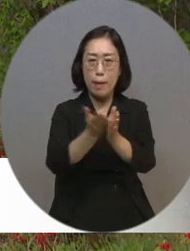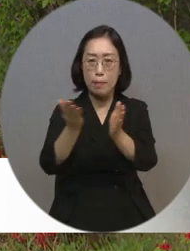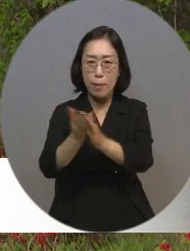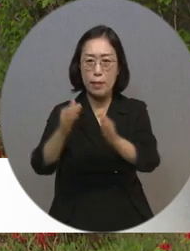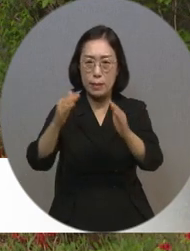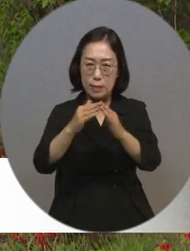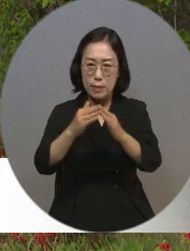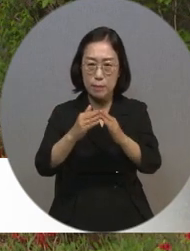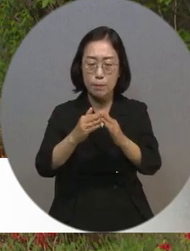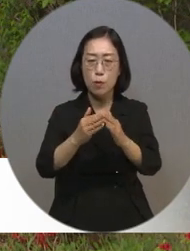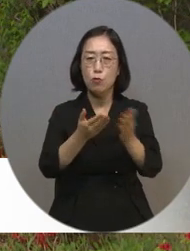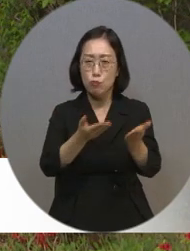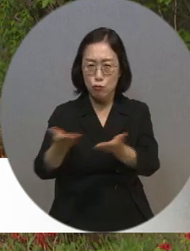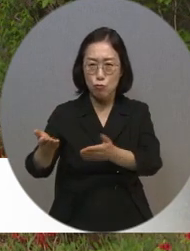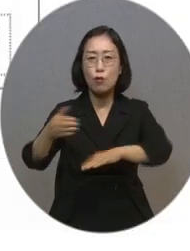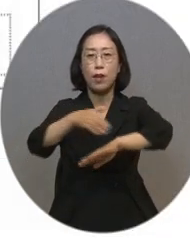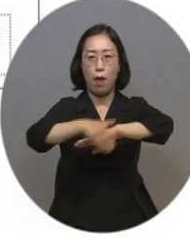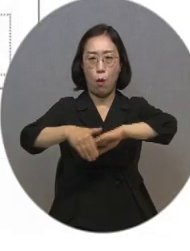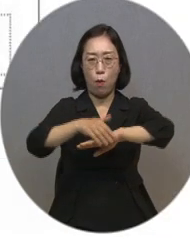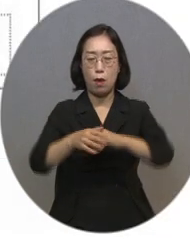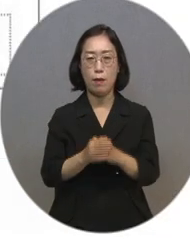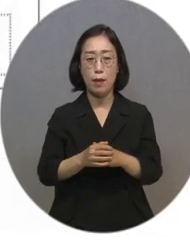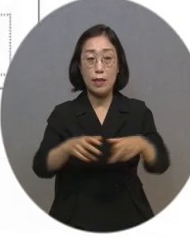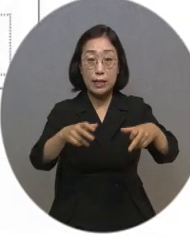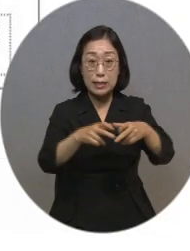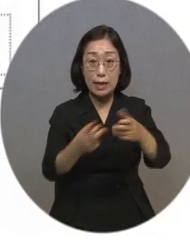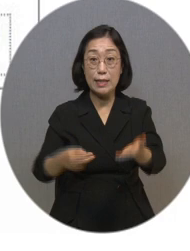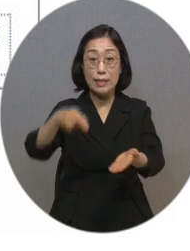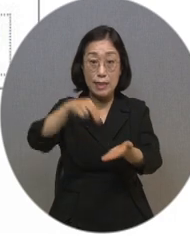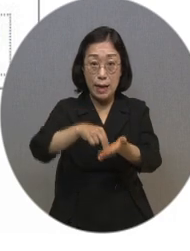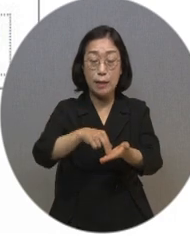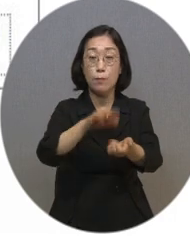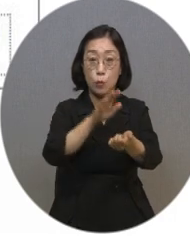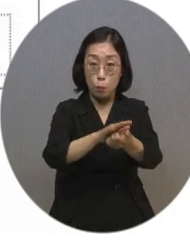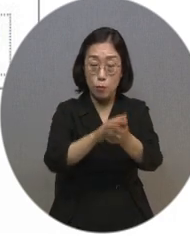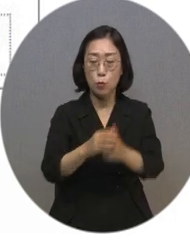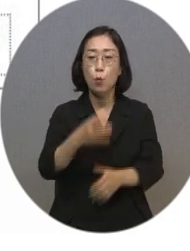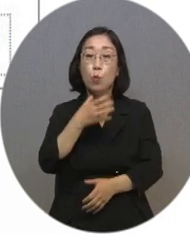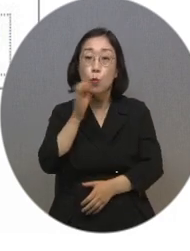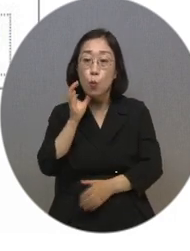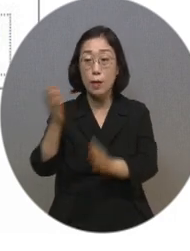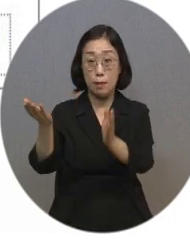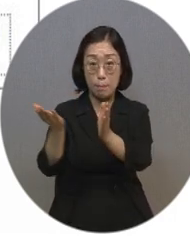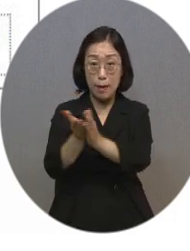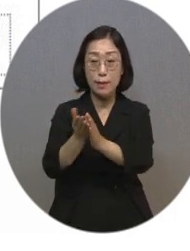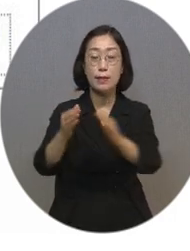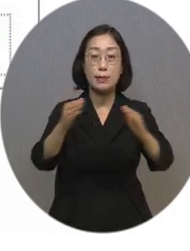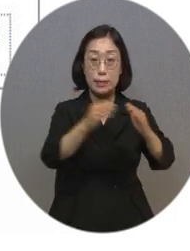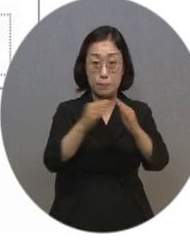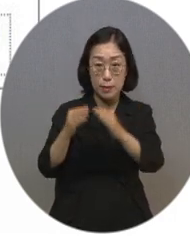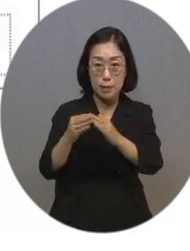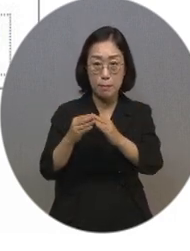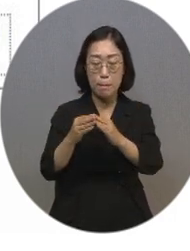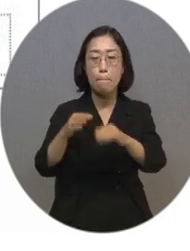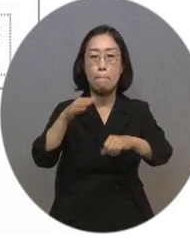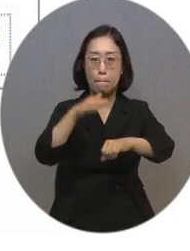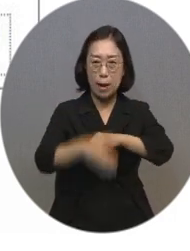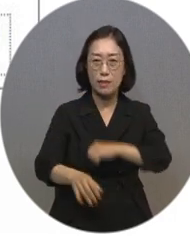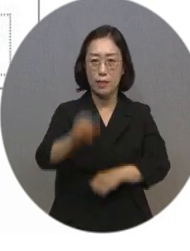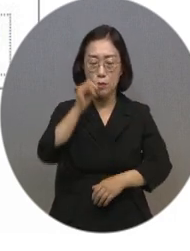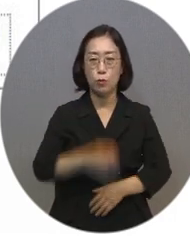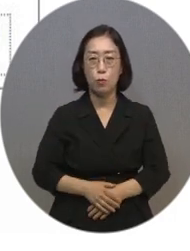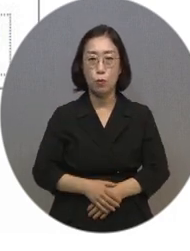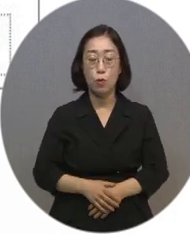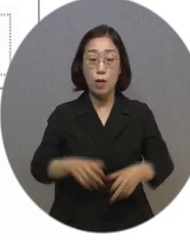공급한다는 계획입니다 장애인 자립지원 주택과 고령자 특화 주택이 이에 해당됩니다